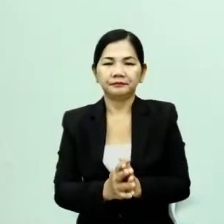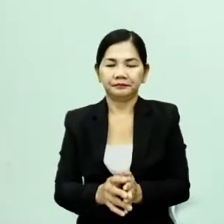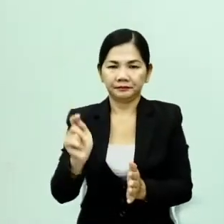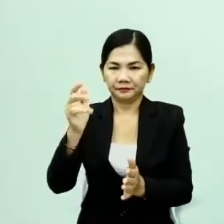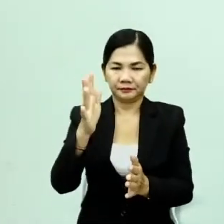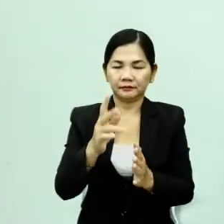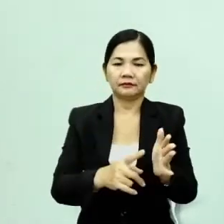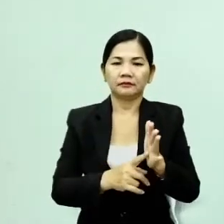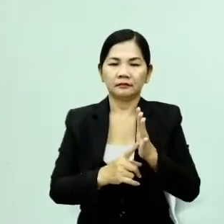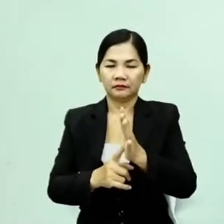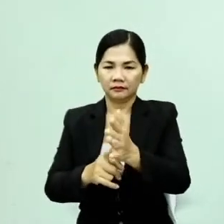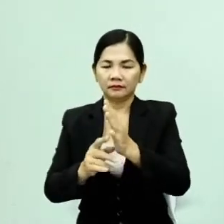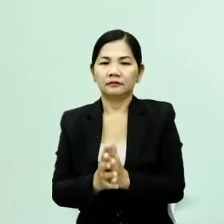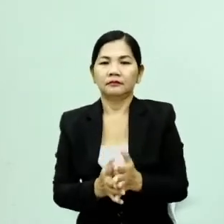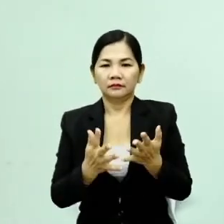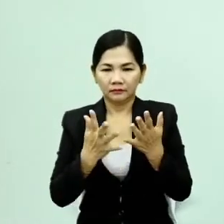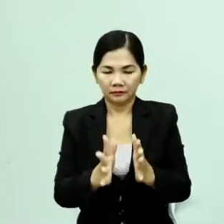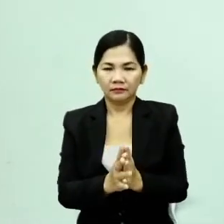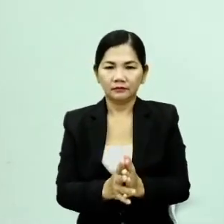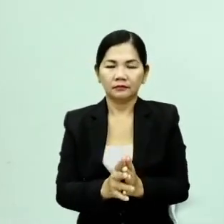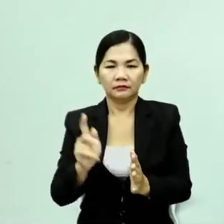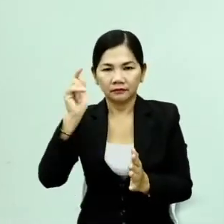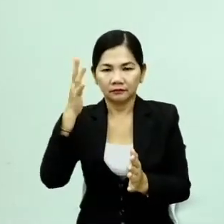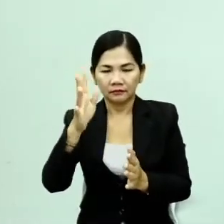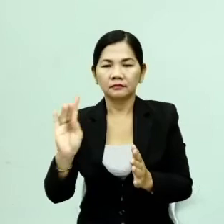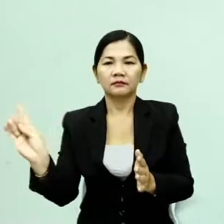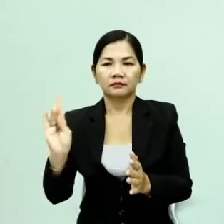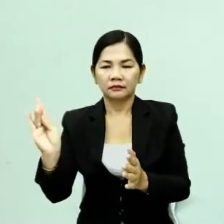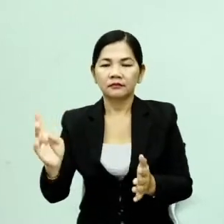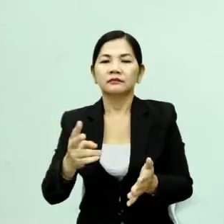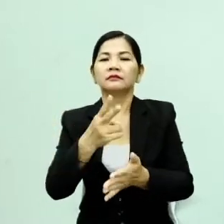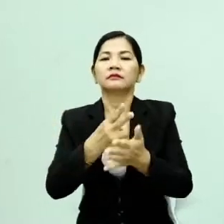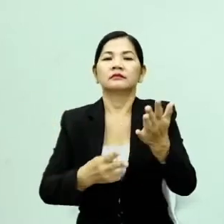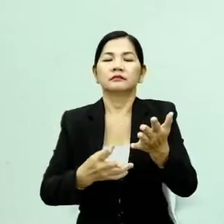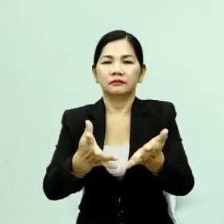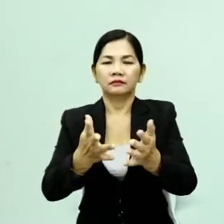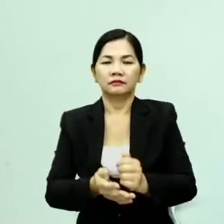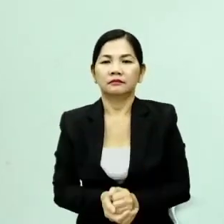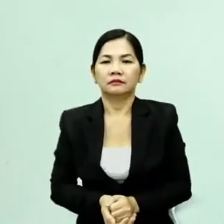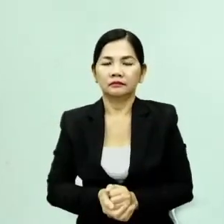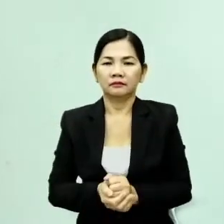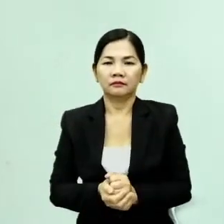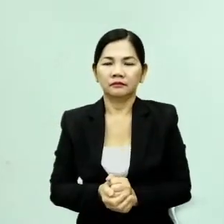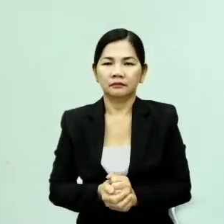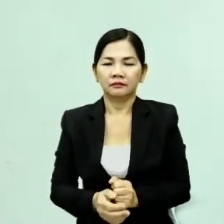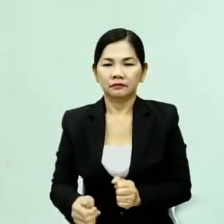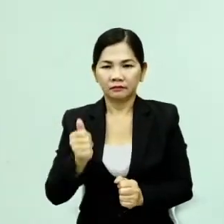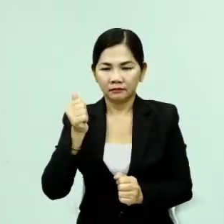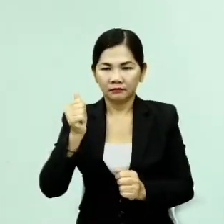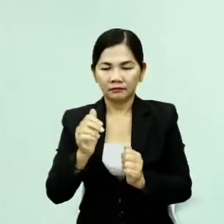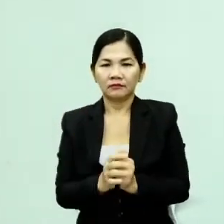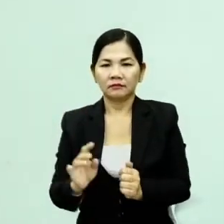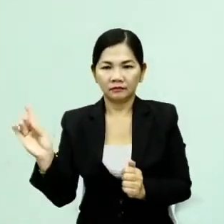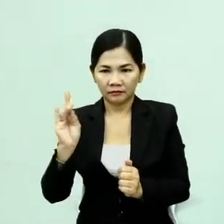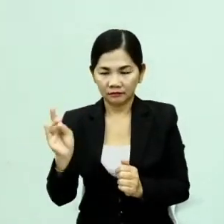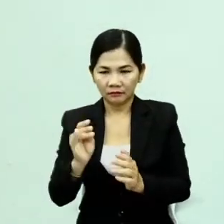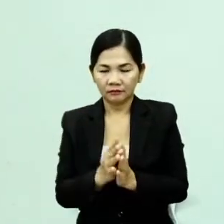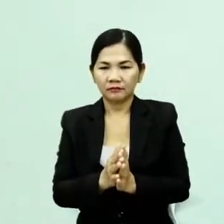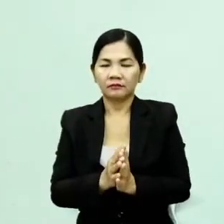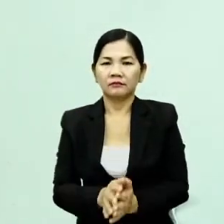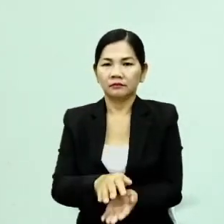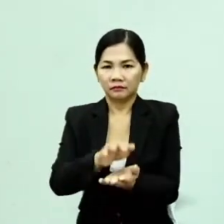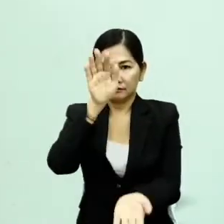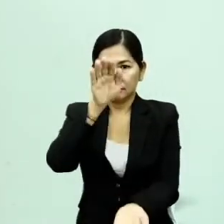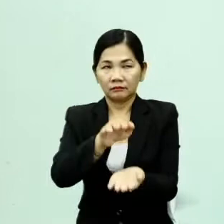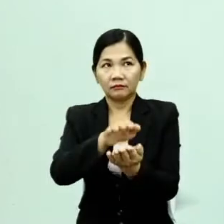bông tay trong ô bằng hai câu ní ta chưa rụp cha sạch ở vậy ta con cha là ông na con cứ chỉ rục sắt cọp bờ